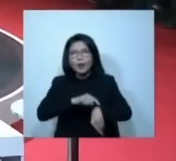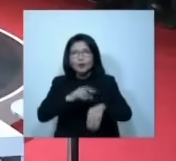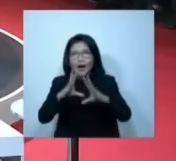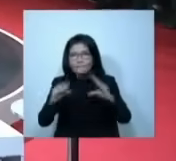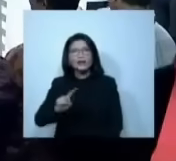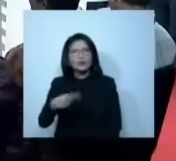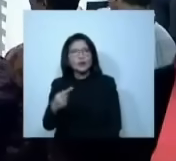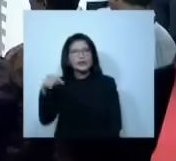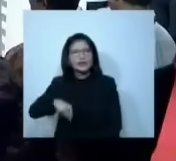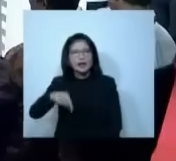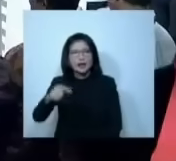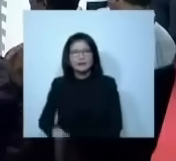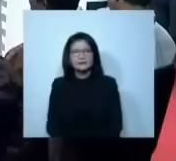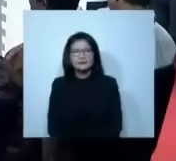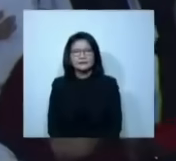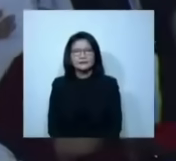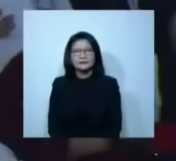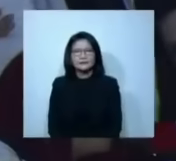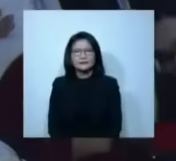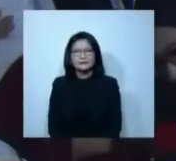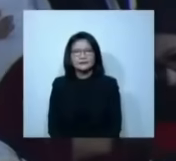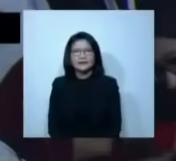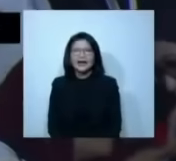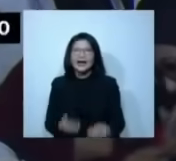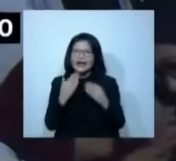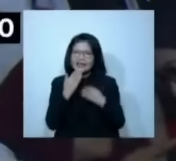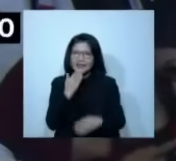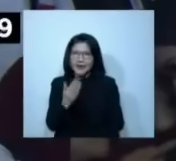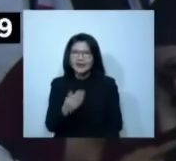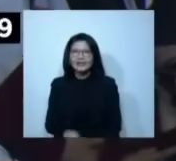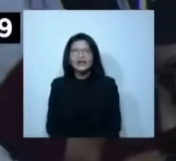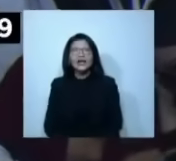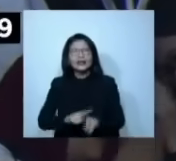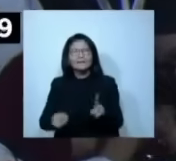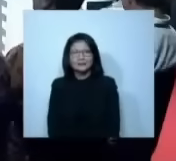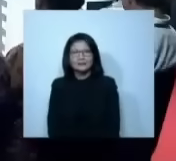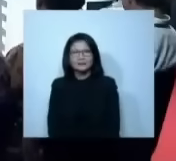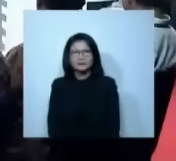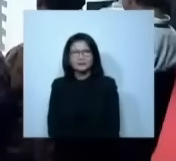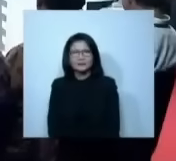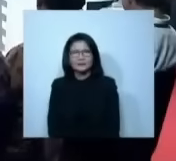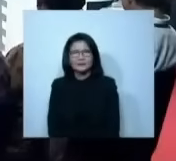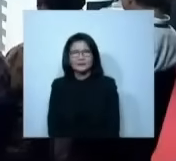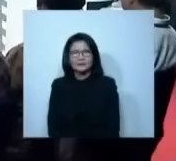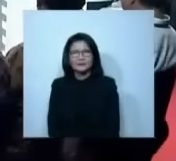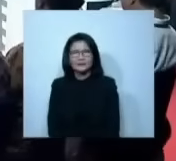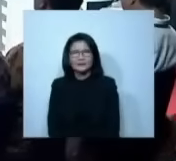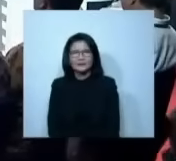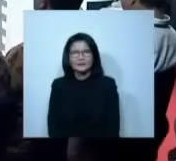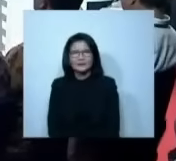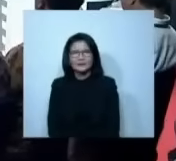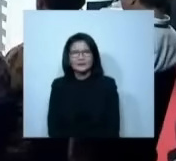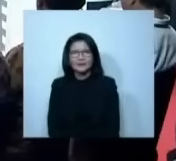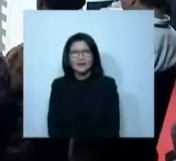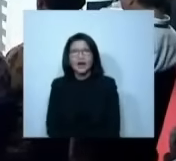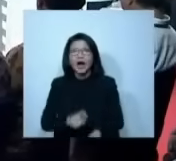sementara di Kalimantan ada kebutuhan infrastruktur yang mendesak pun masalah mkmk gitu Ya baik di ketika di